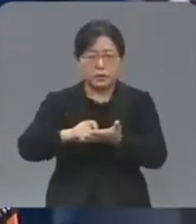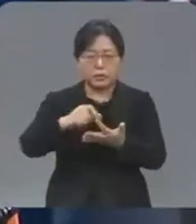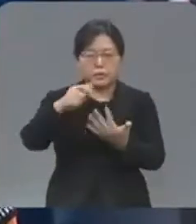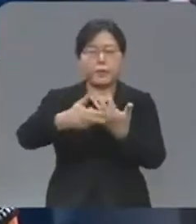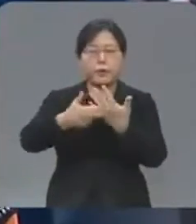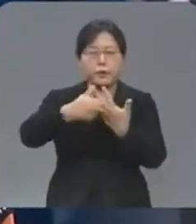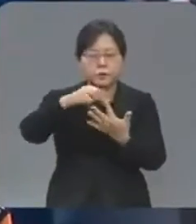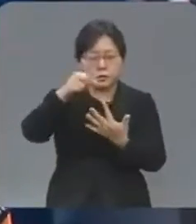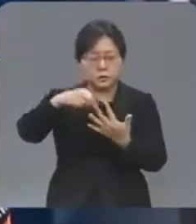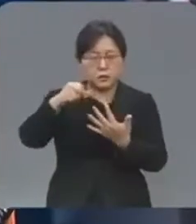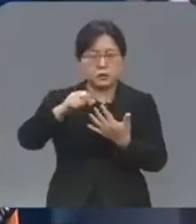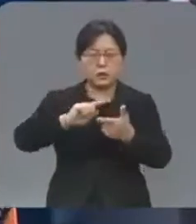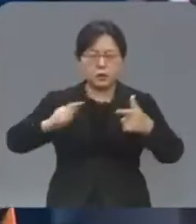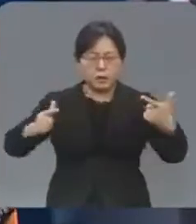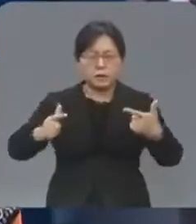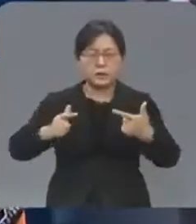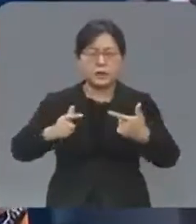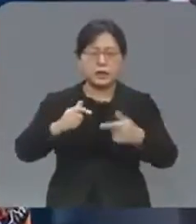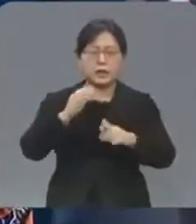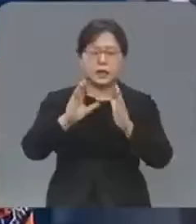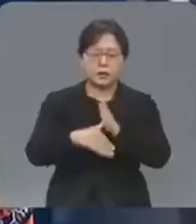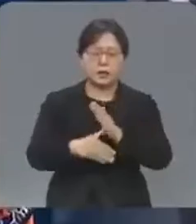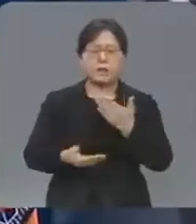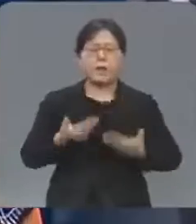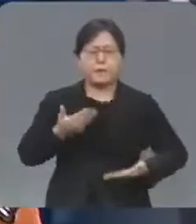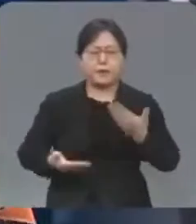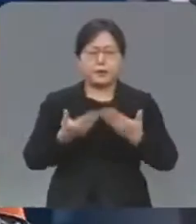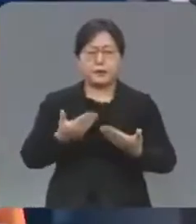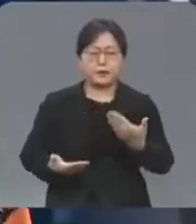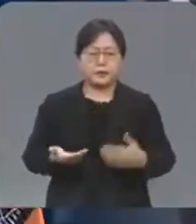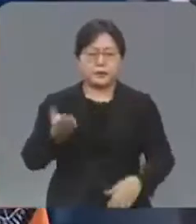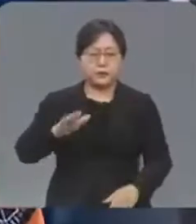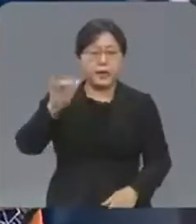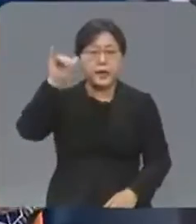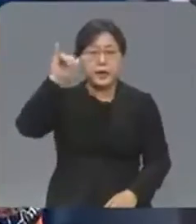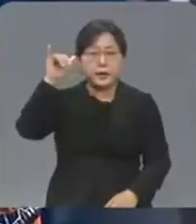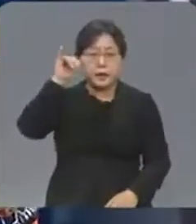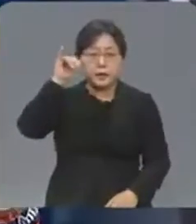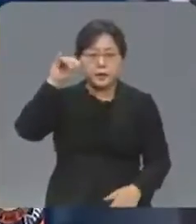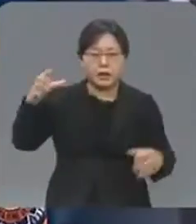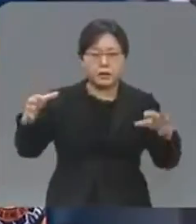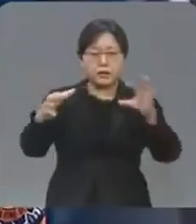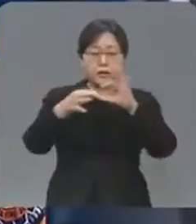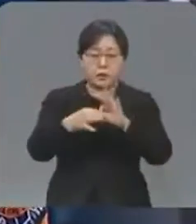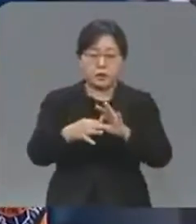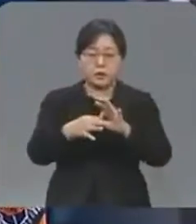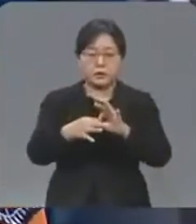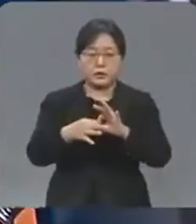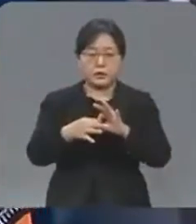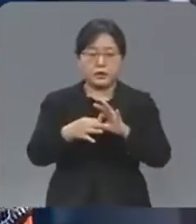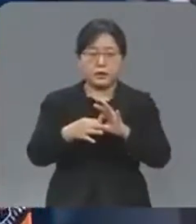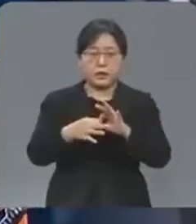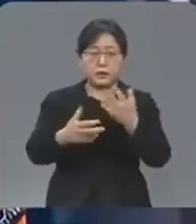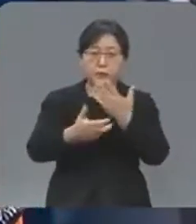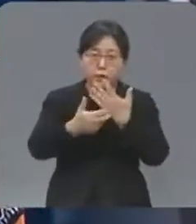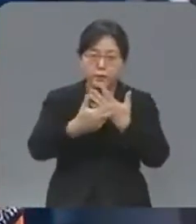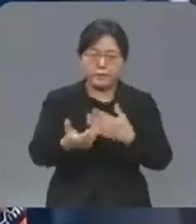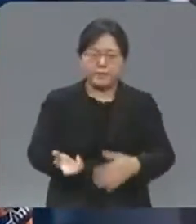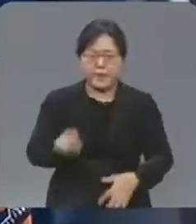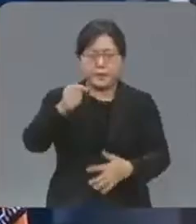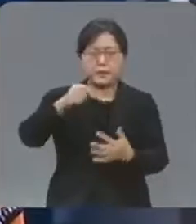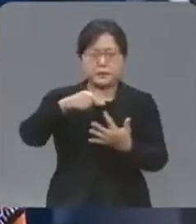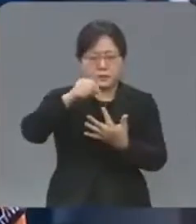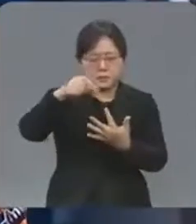이송병원을 선정해야 되는데 이런 선이 많이 부족하거든요. 근데 이 AI를 도입함으로써 이송병원이